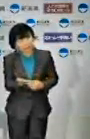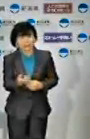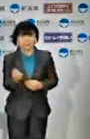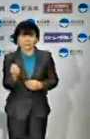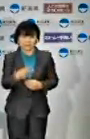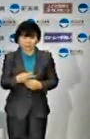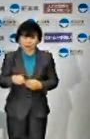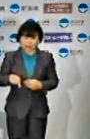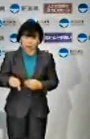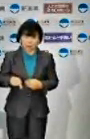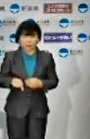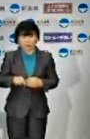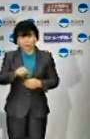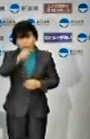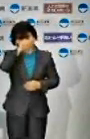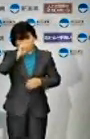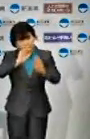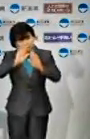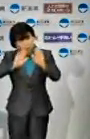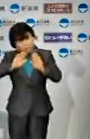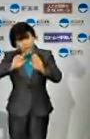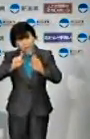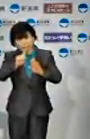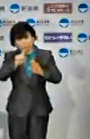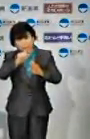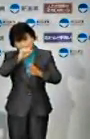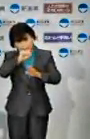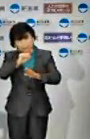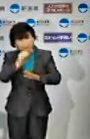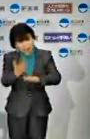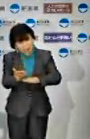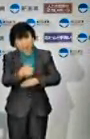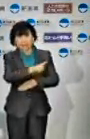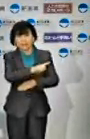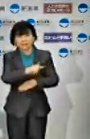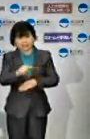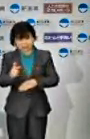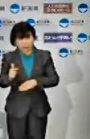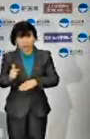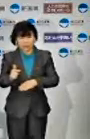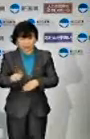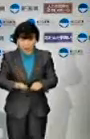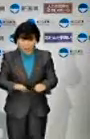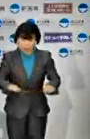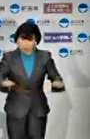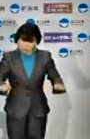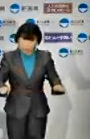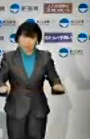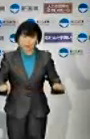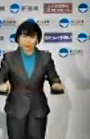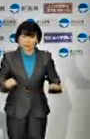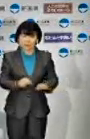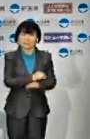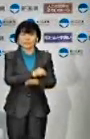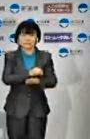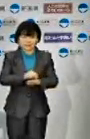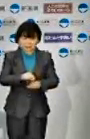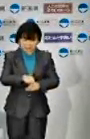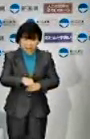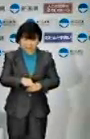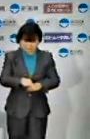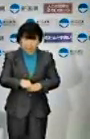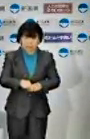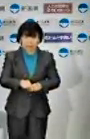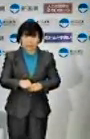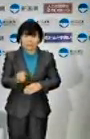な症状なんですけどどうしたらいいんでしょうかとか特に小児とかですね出産